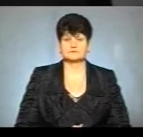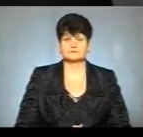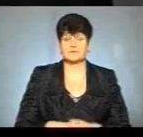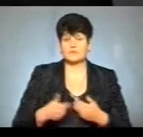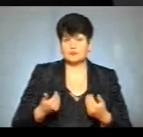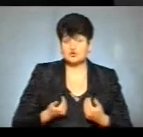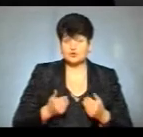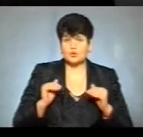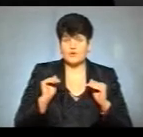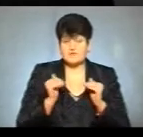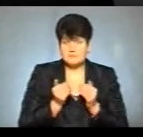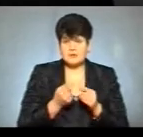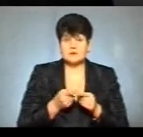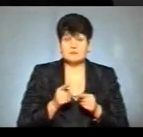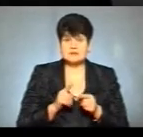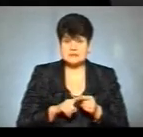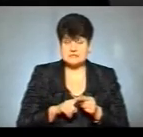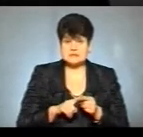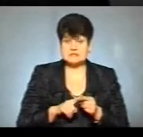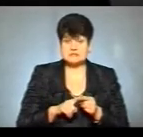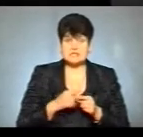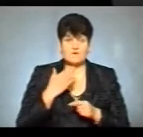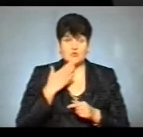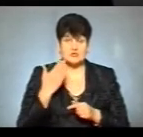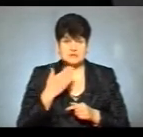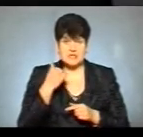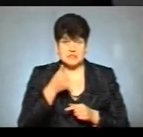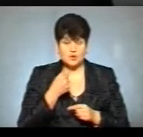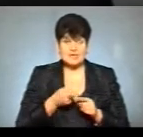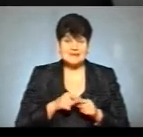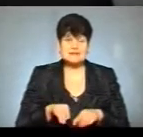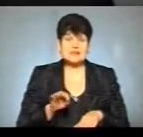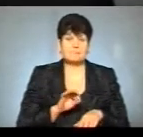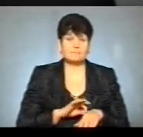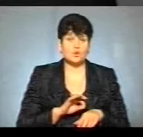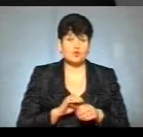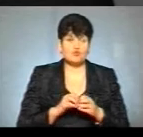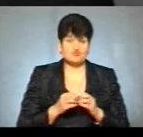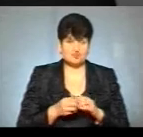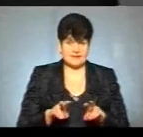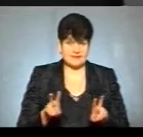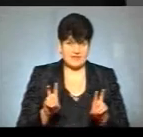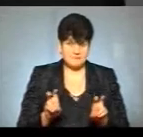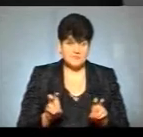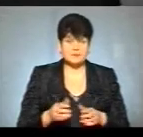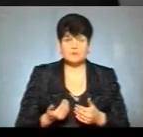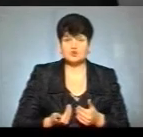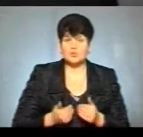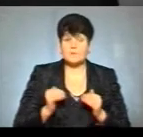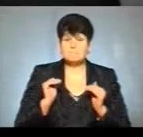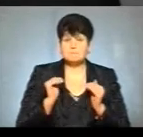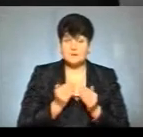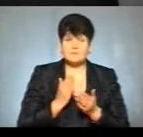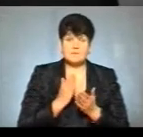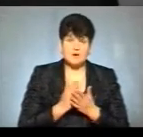Прожитковий мінімум – це в останні роки така болюча тема. Оскільки прожитковий мінімум, він мав